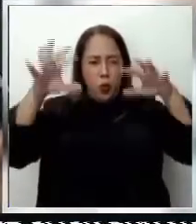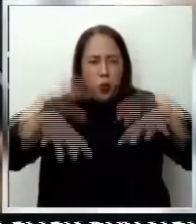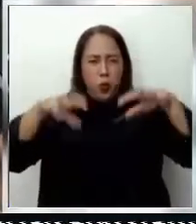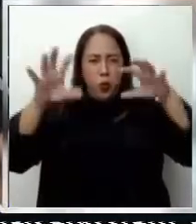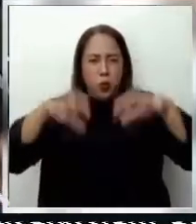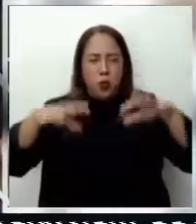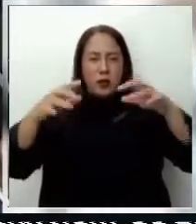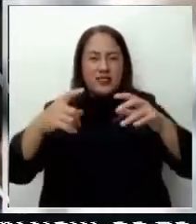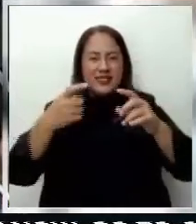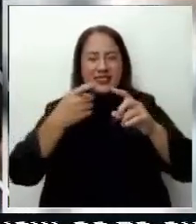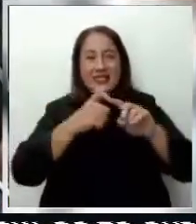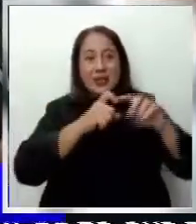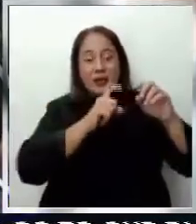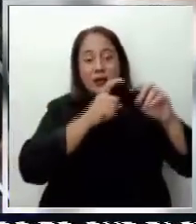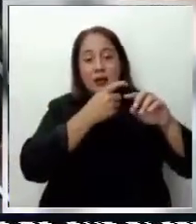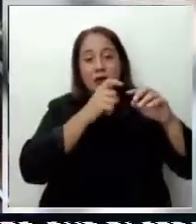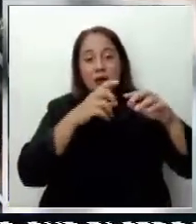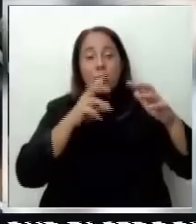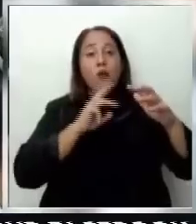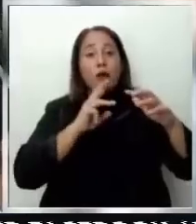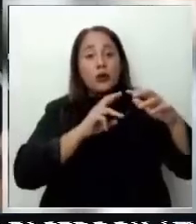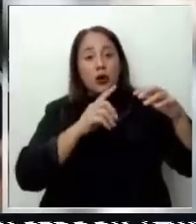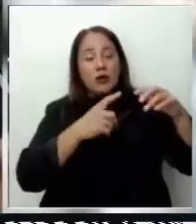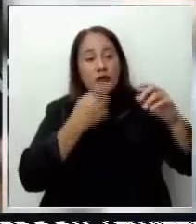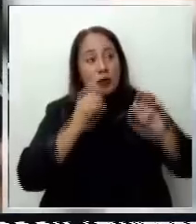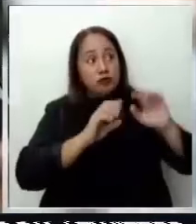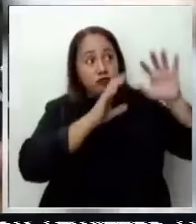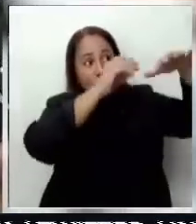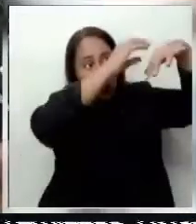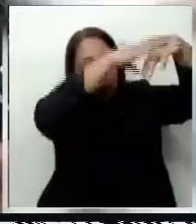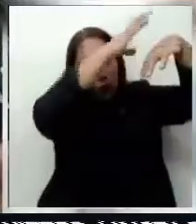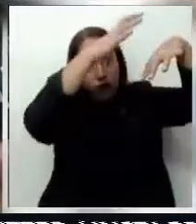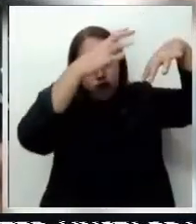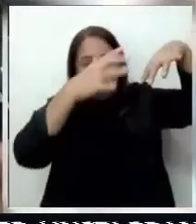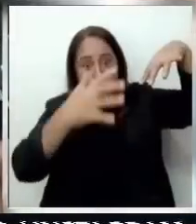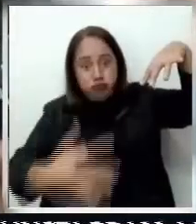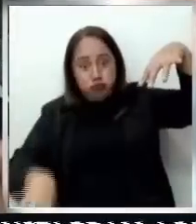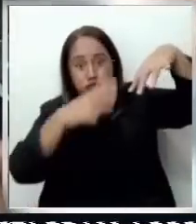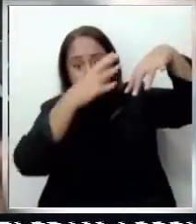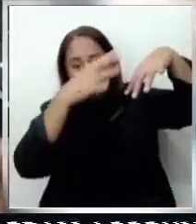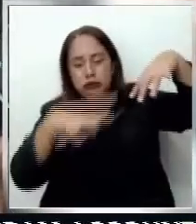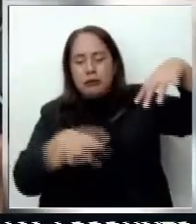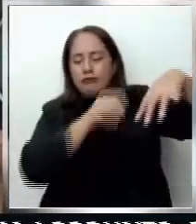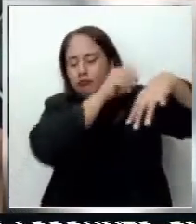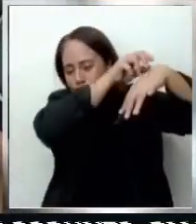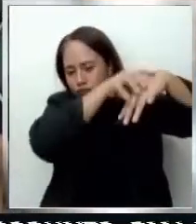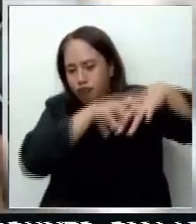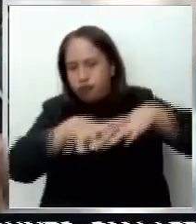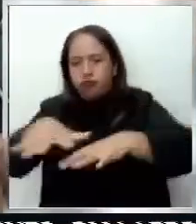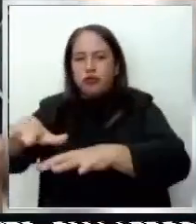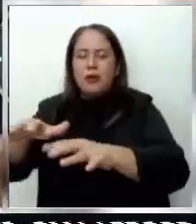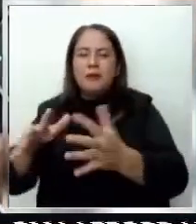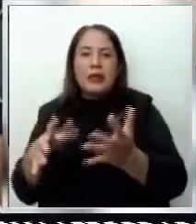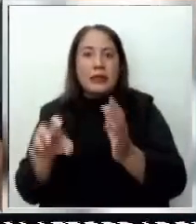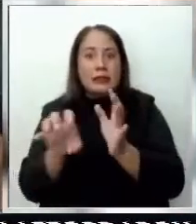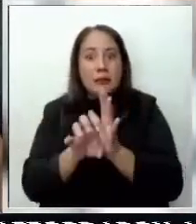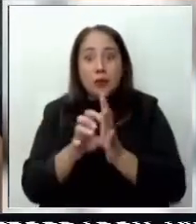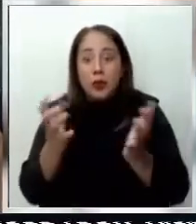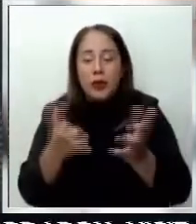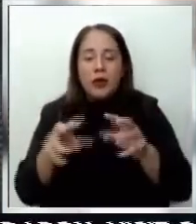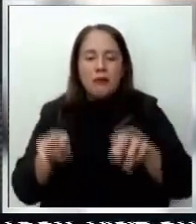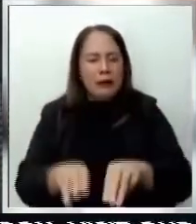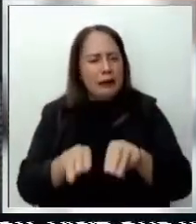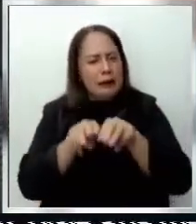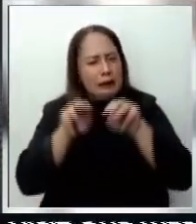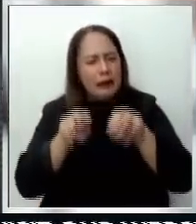na tubig, pag rumagasa po yan, apektado talaga tulad ng Marikina, Quezon City